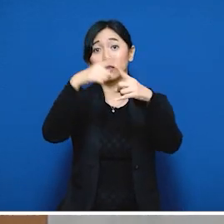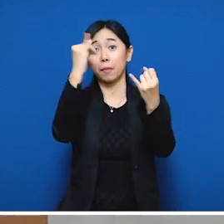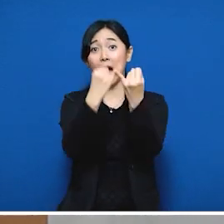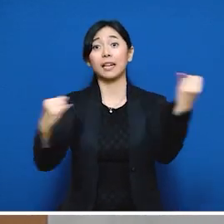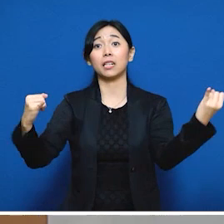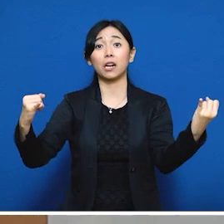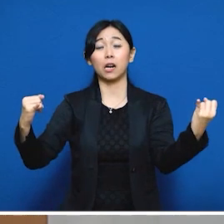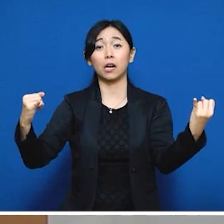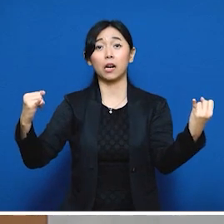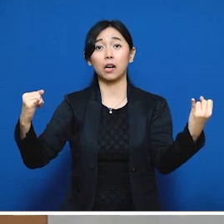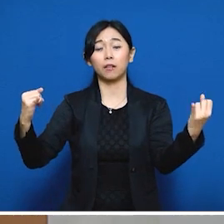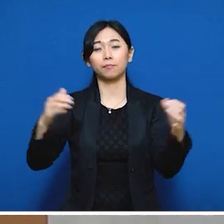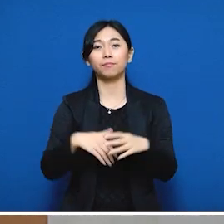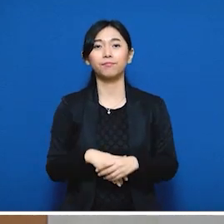akhir.